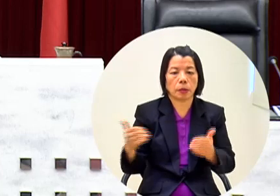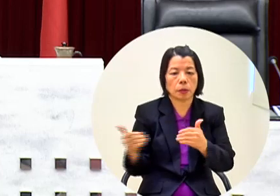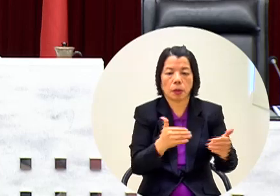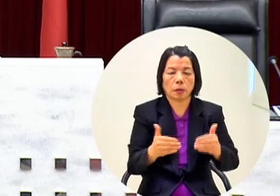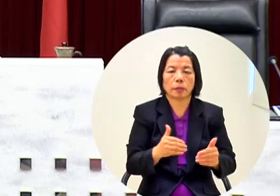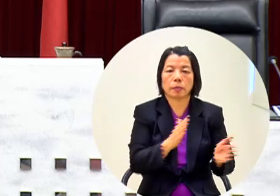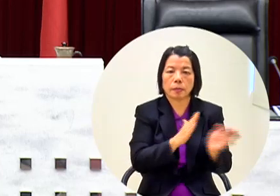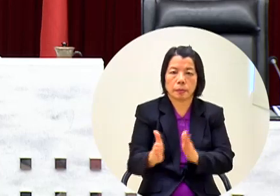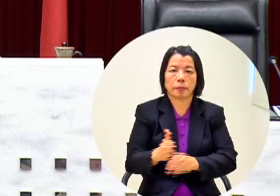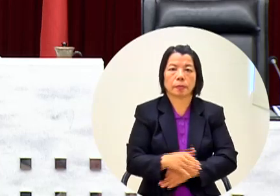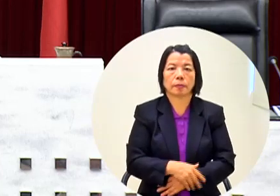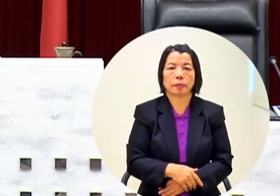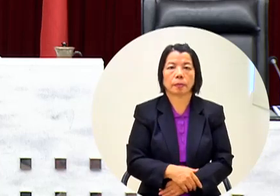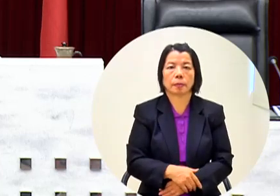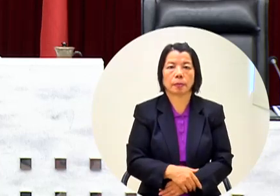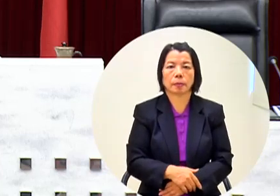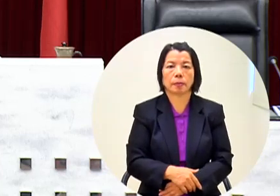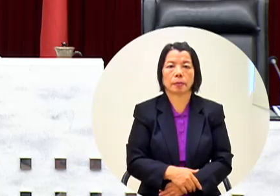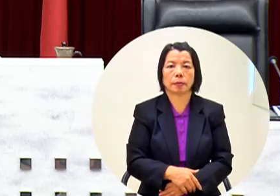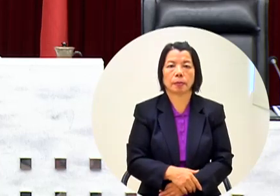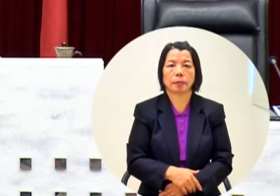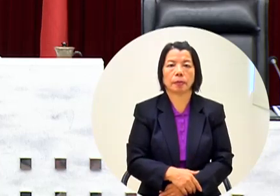备。